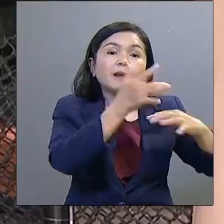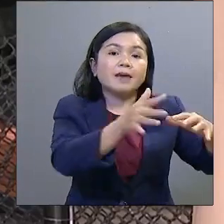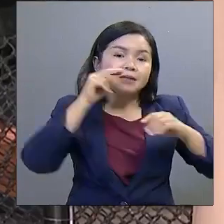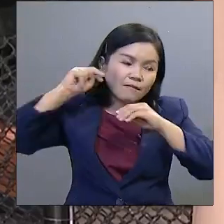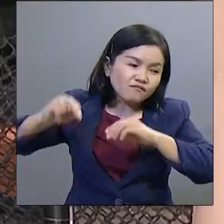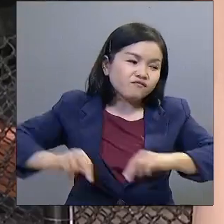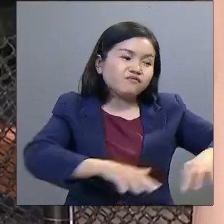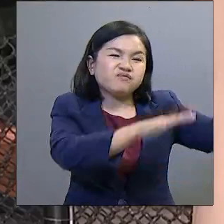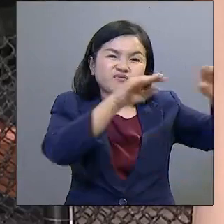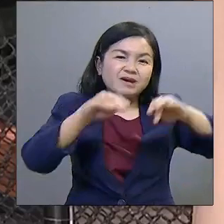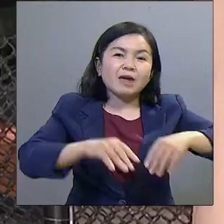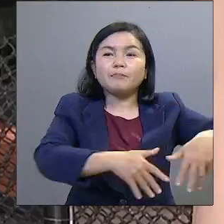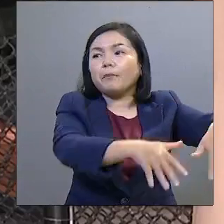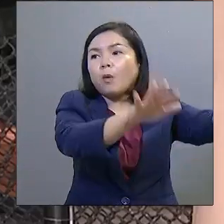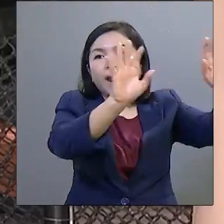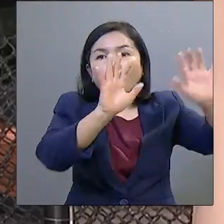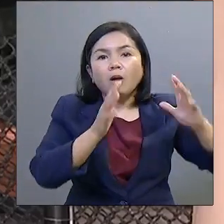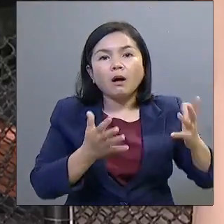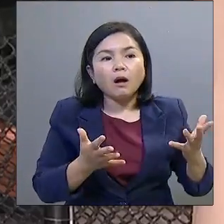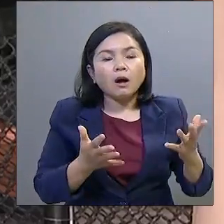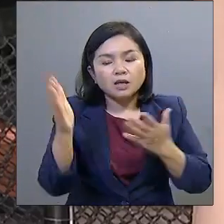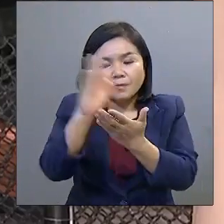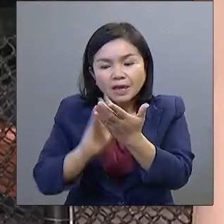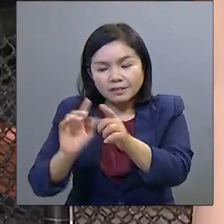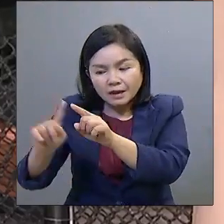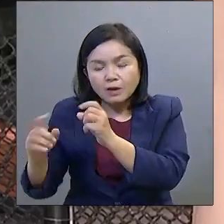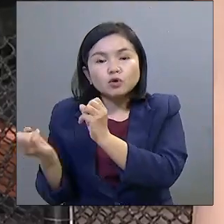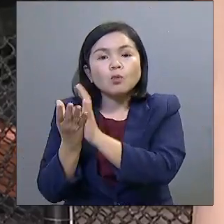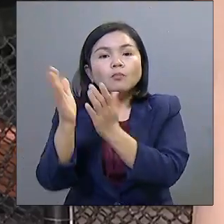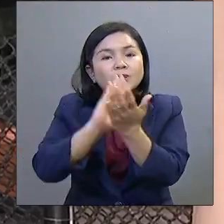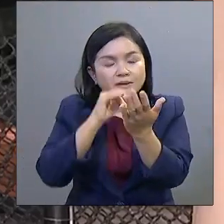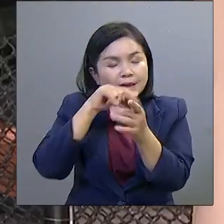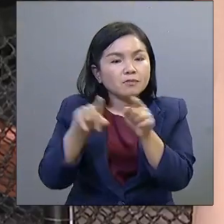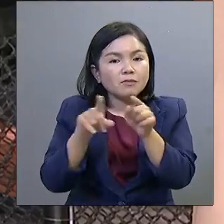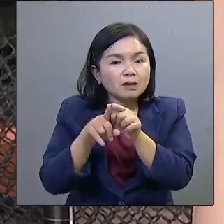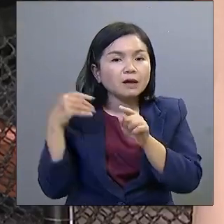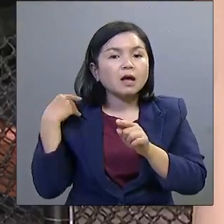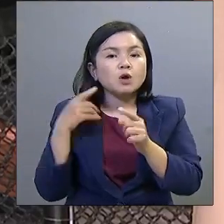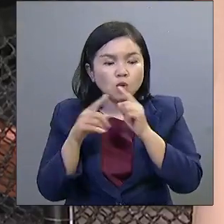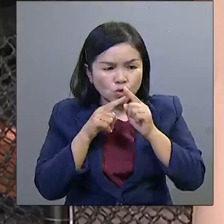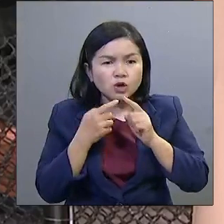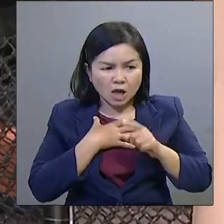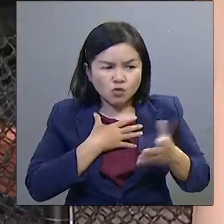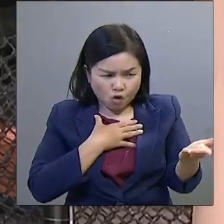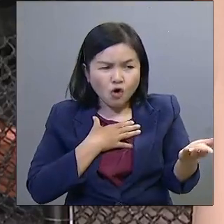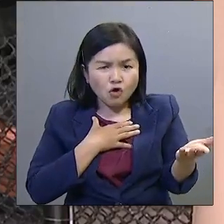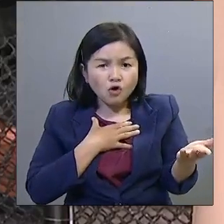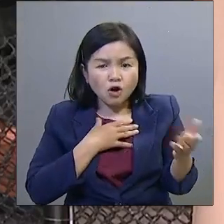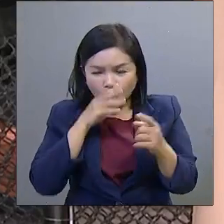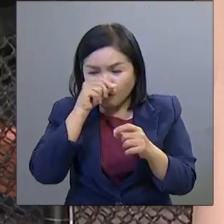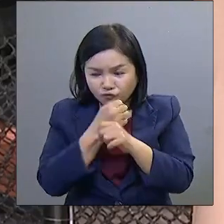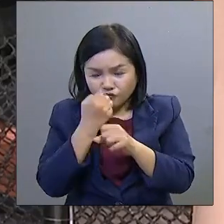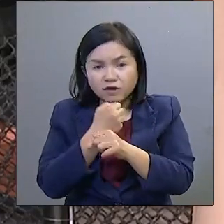ซัดกลับทะเลลงไปอันนี้คือปัญหาที่ทั้งต่างประเทศและในไทยก็ยังมีอย่างเงี้ยครับก็เลยคุยกับเขาว่าถ้างั้นขอลองเอามาใช้งานหน่อยอย่